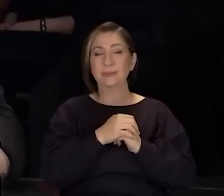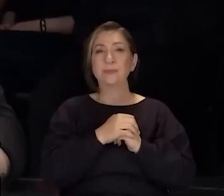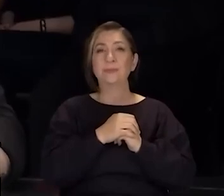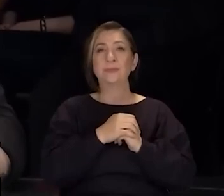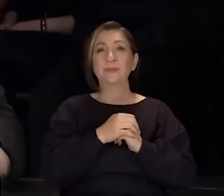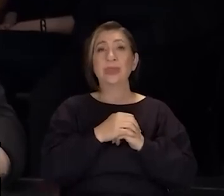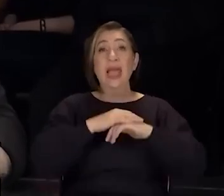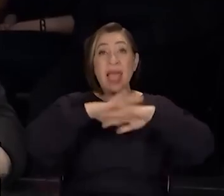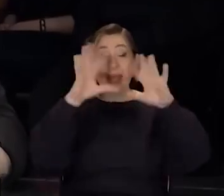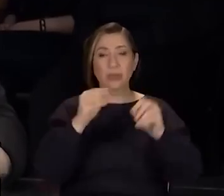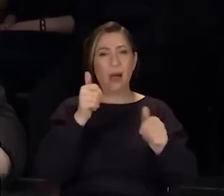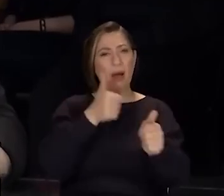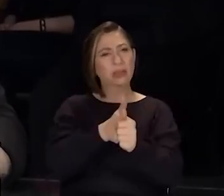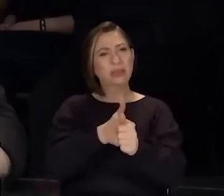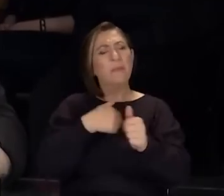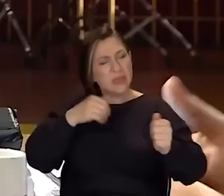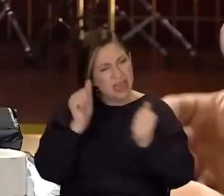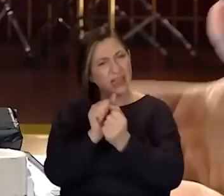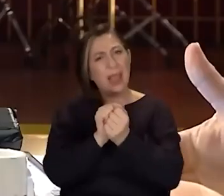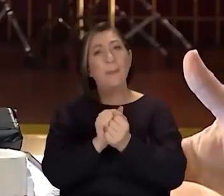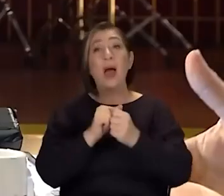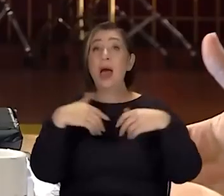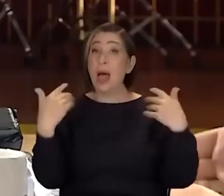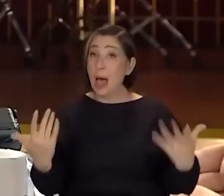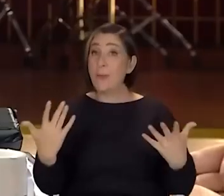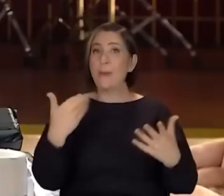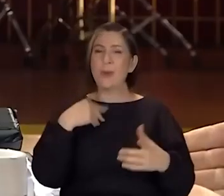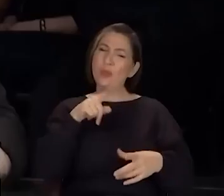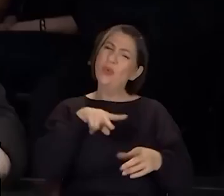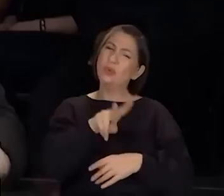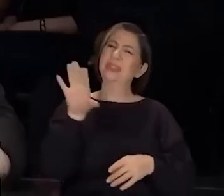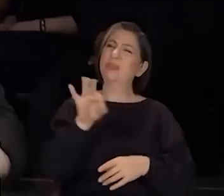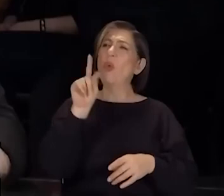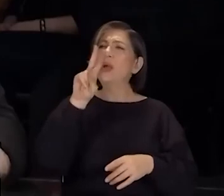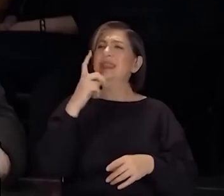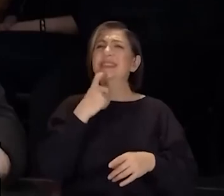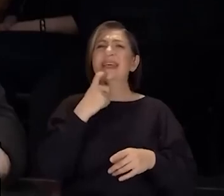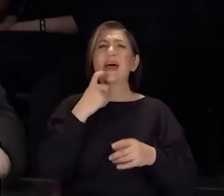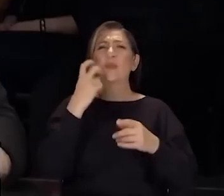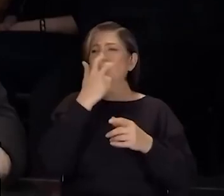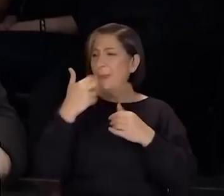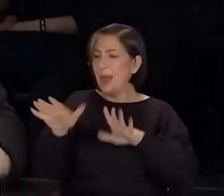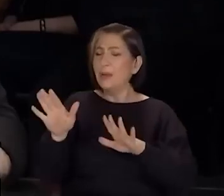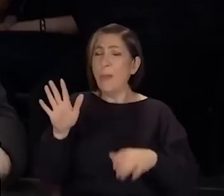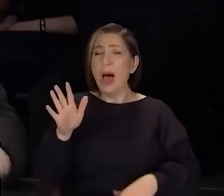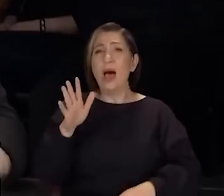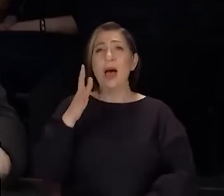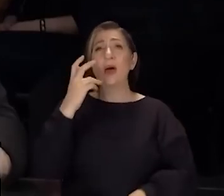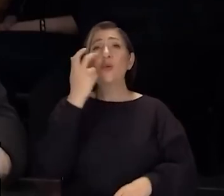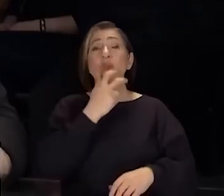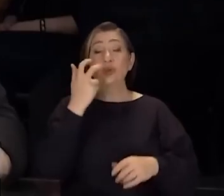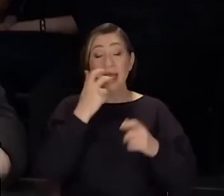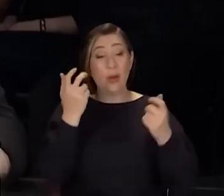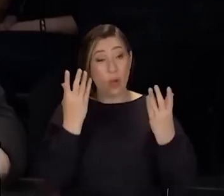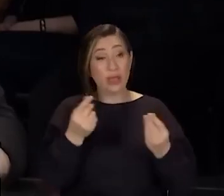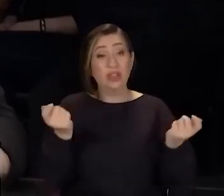uğraşan Türkiye'de. Hepsinin arkasındayım, yanındayım. Yani ama ben bu yolu seçtim. 12 sene bıraktım müziği ama tabii müzisyen olarak